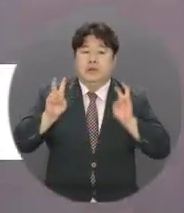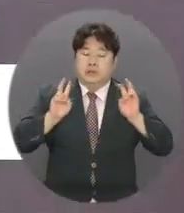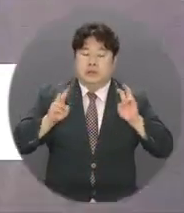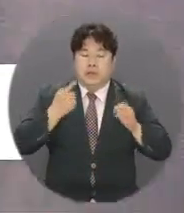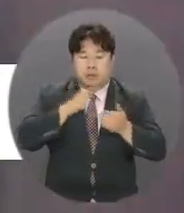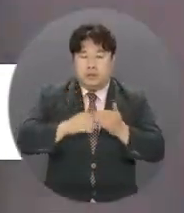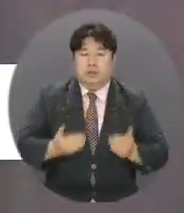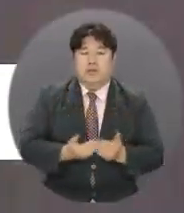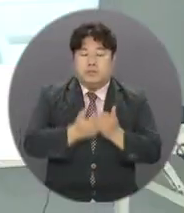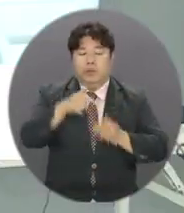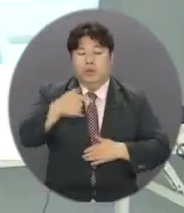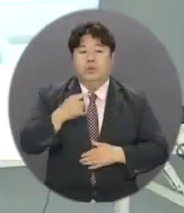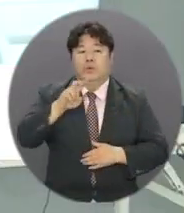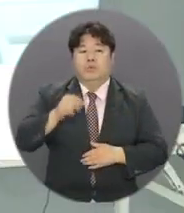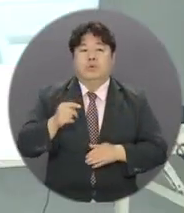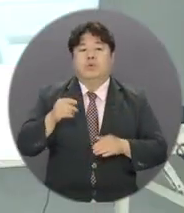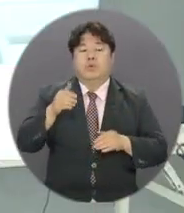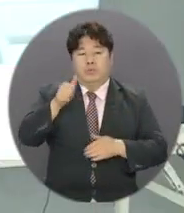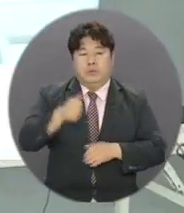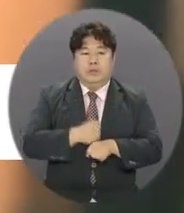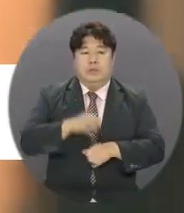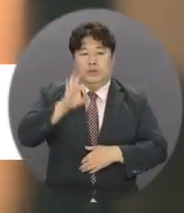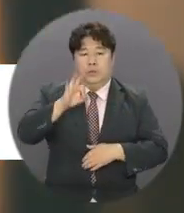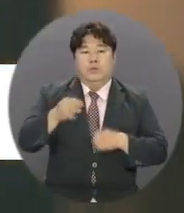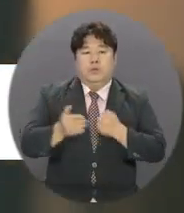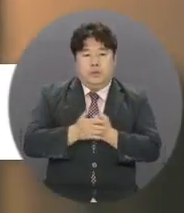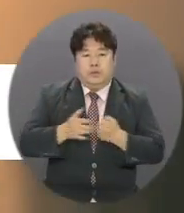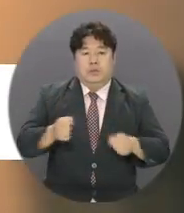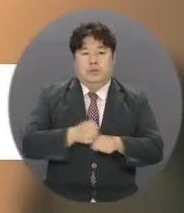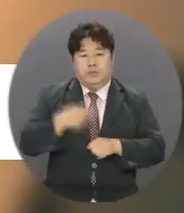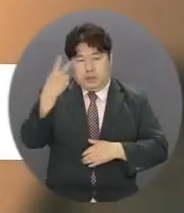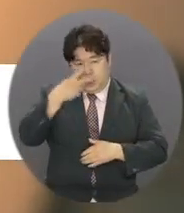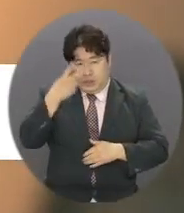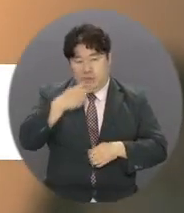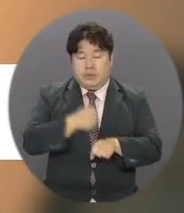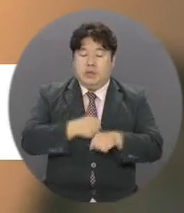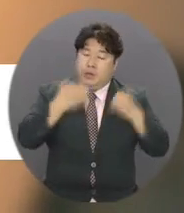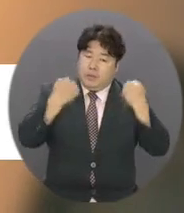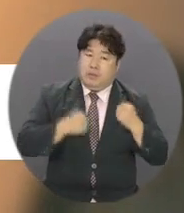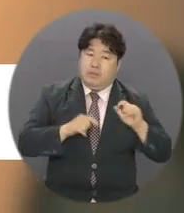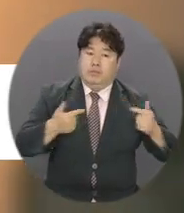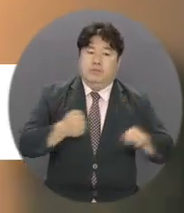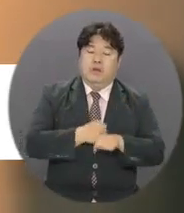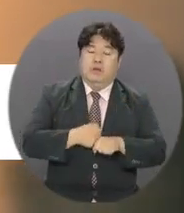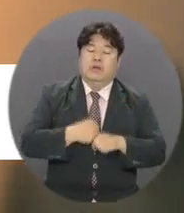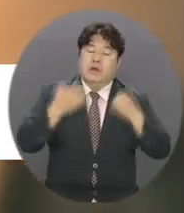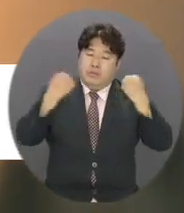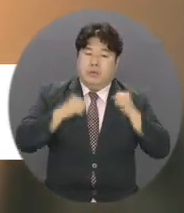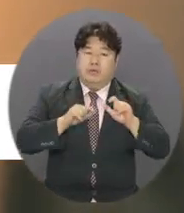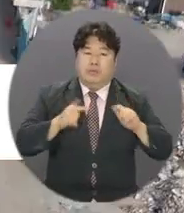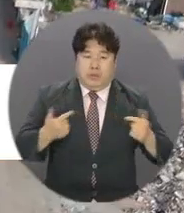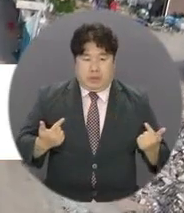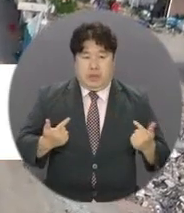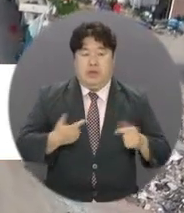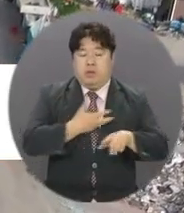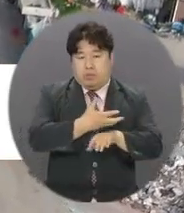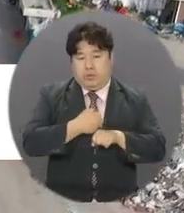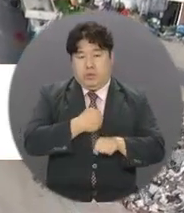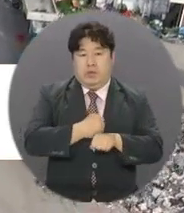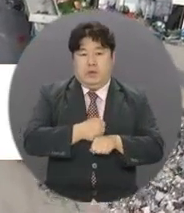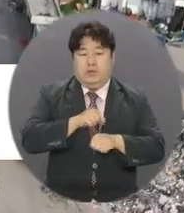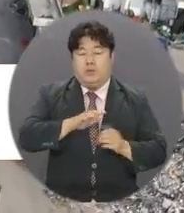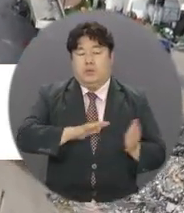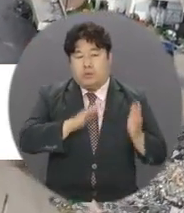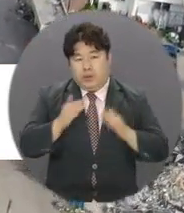현대산업개발의 노모 공무부장이 비용을 이유로 감리의 형태를 상주가 아닌 비상주로 계약 맺도록 했고 또